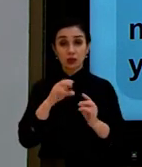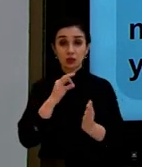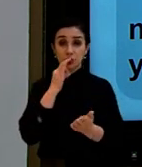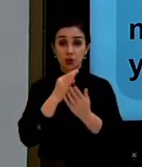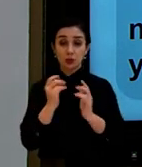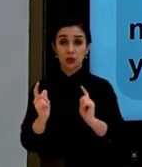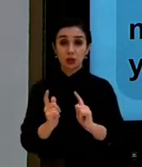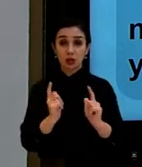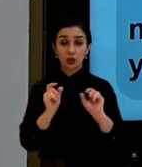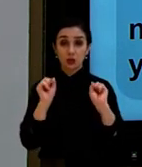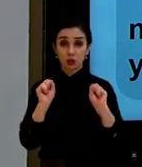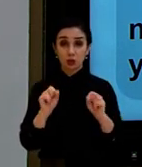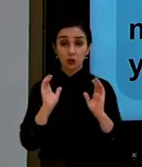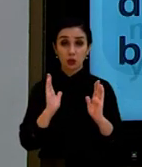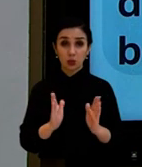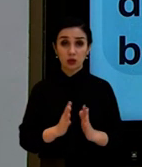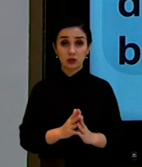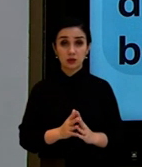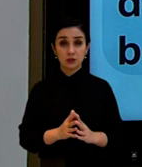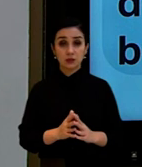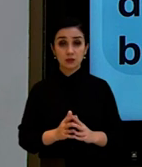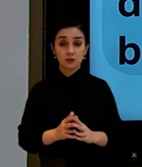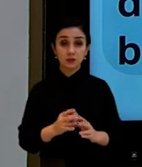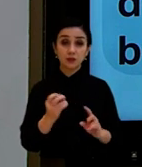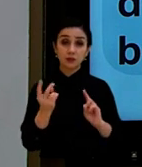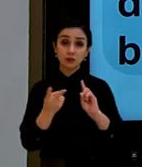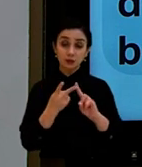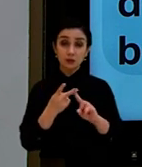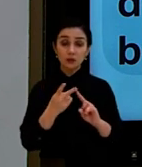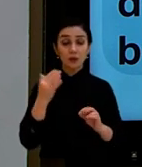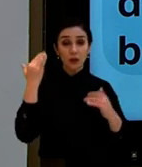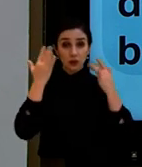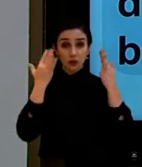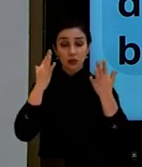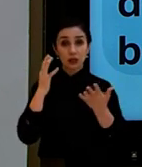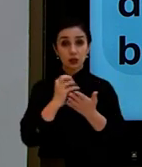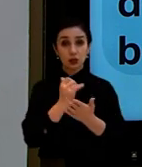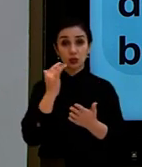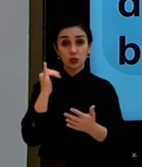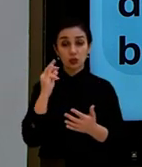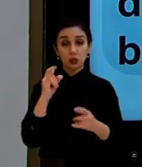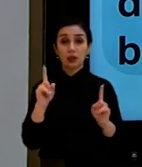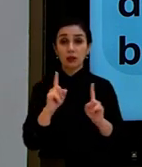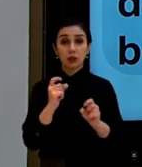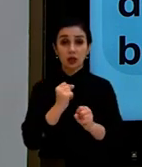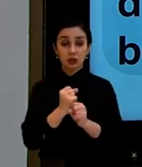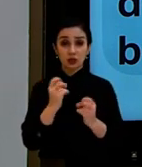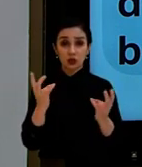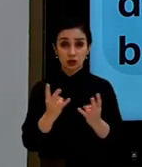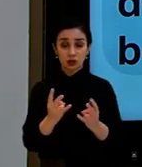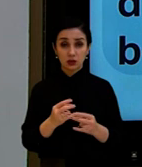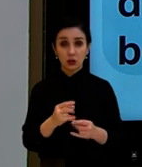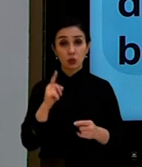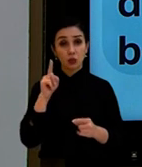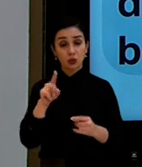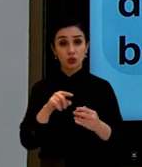javob tayyorlashingiz mumkin bo'ladi. Ikkinchisi, maqsadga erishish uchun nimalar qilish kerak?